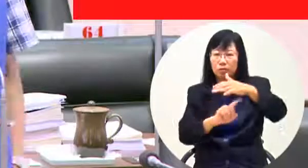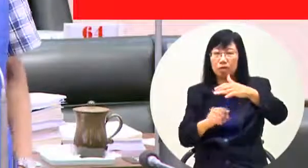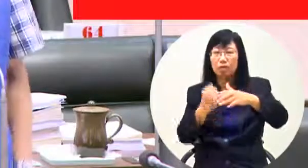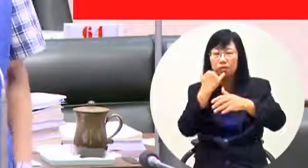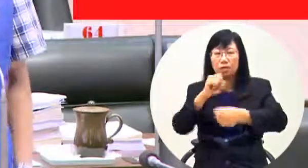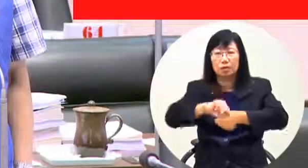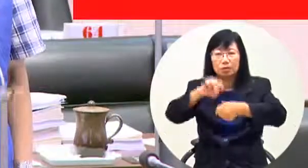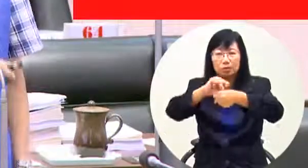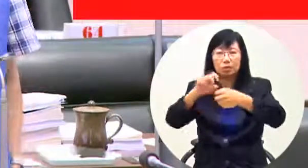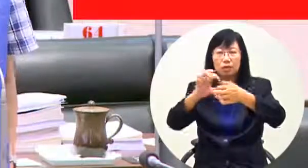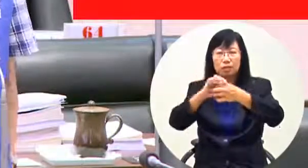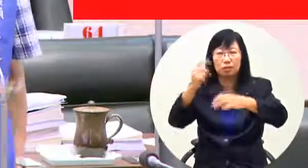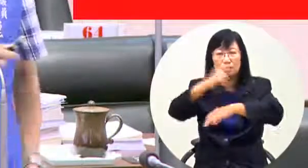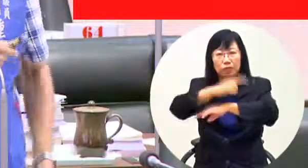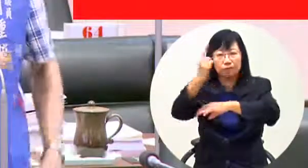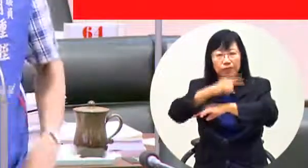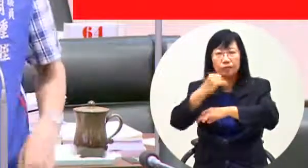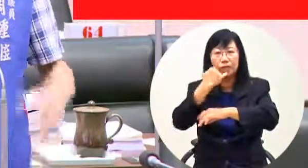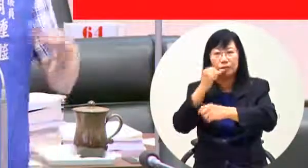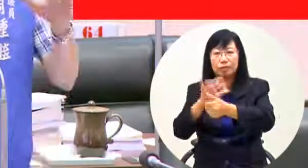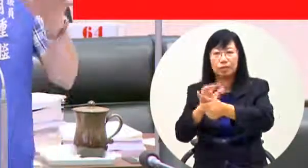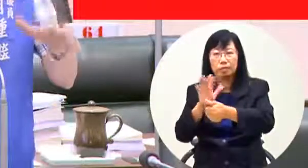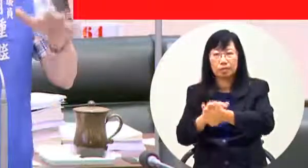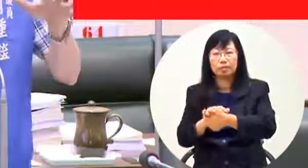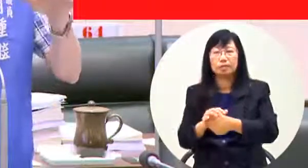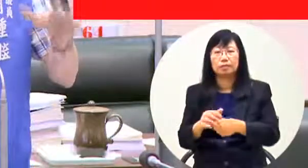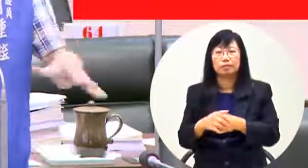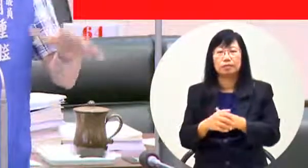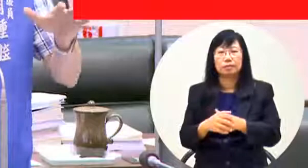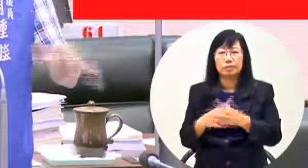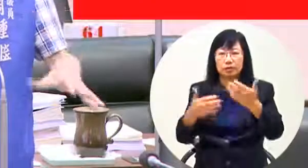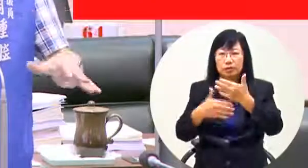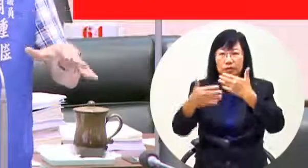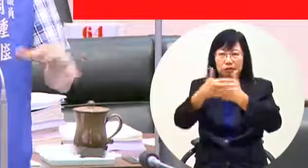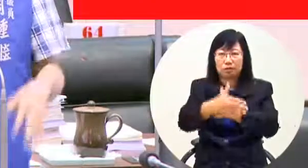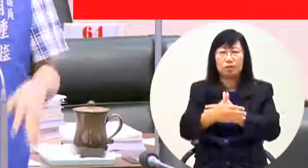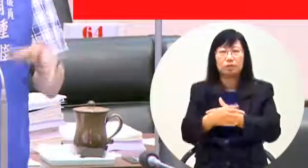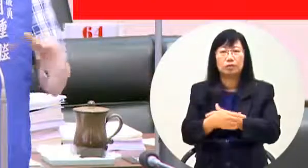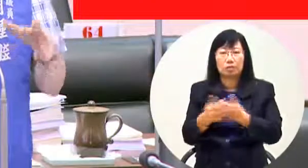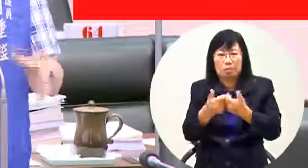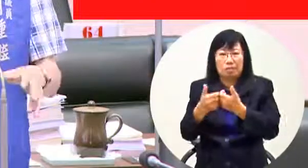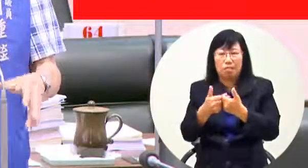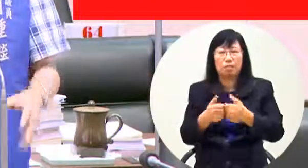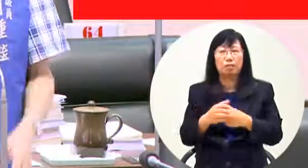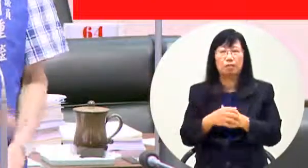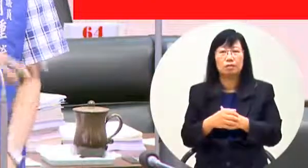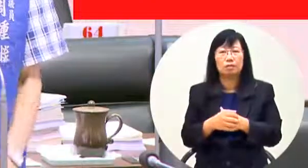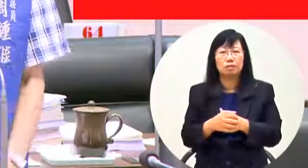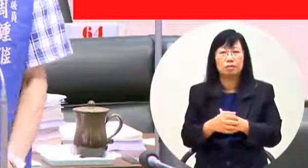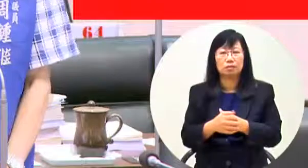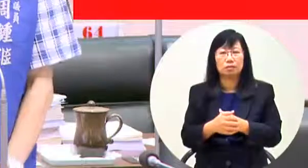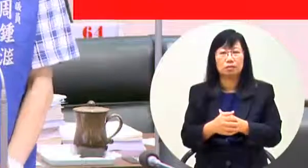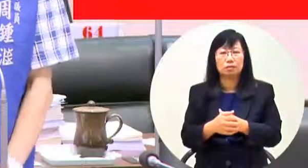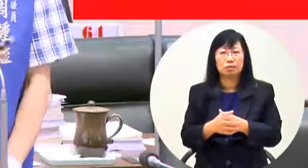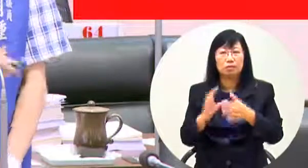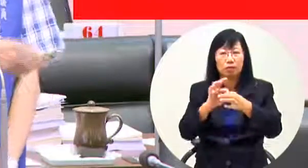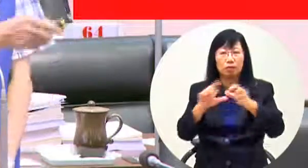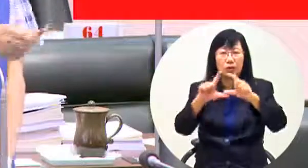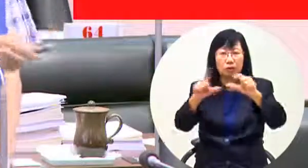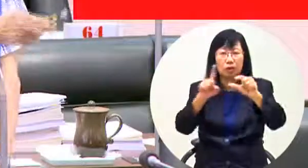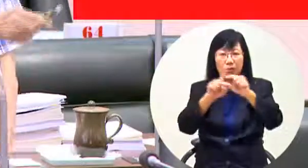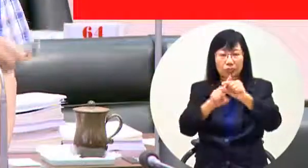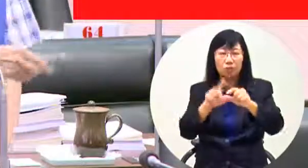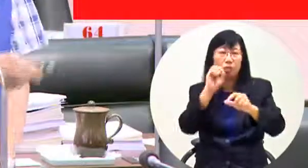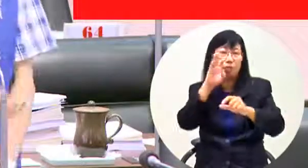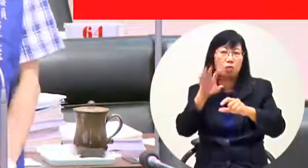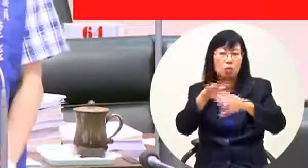通拥挤的问题。我们整个大中荣总路哦，三民顶区